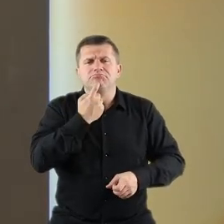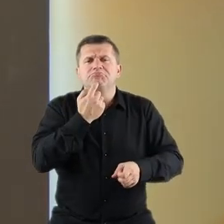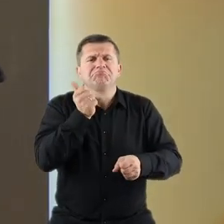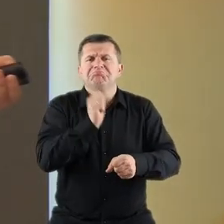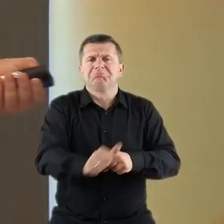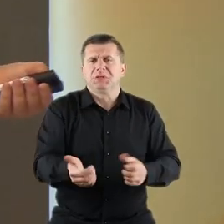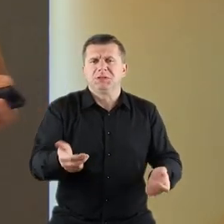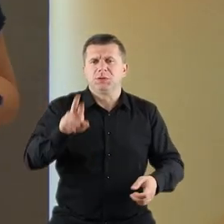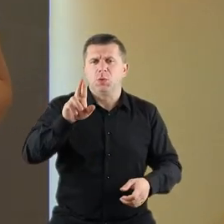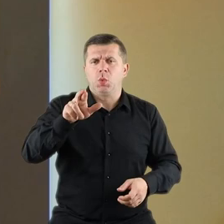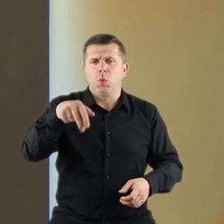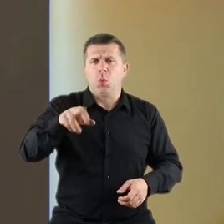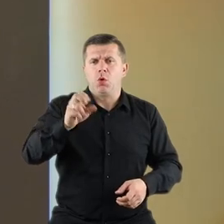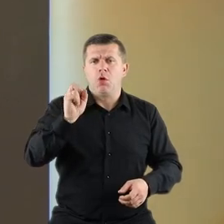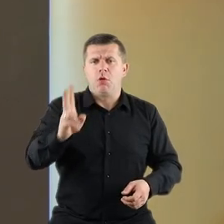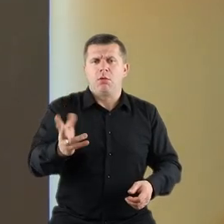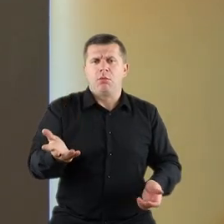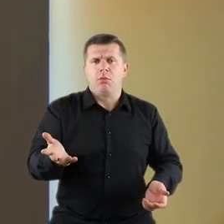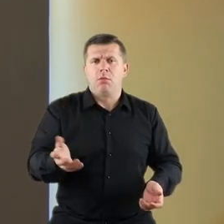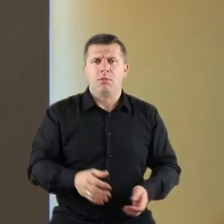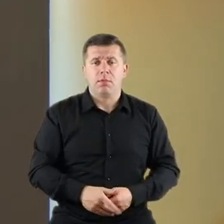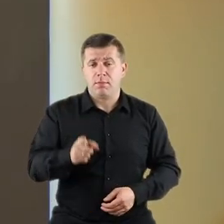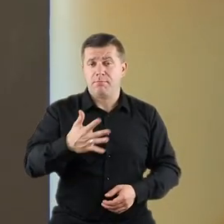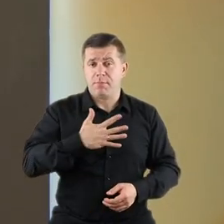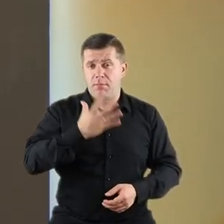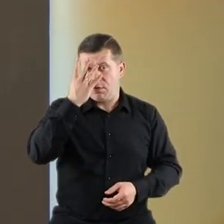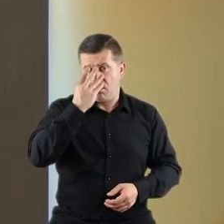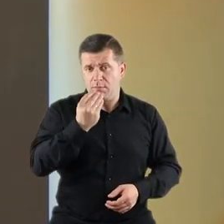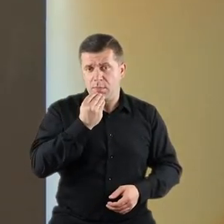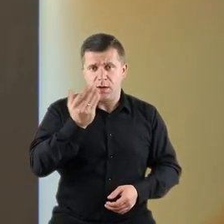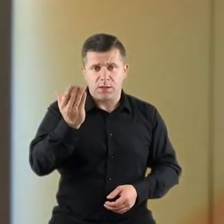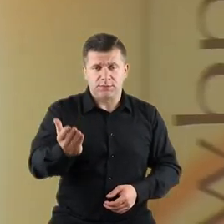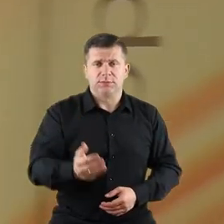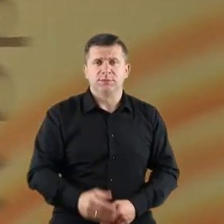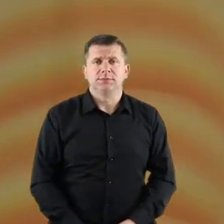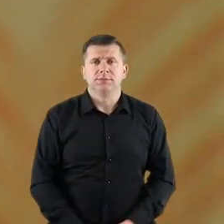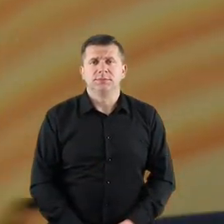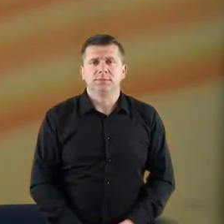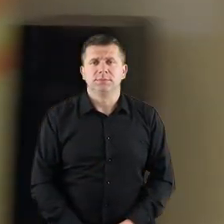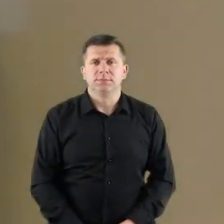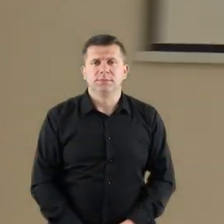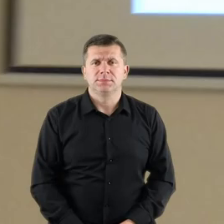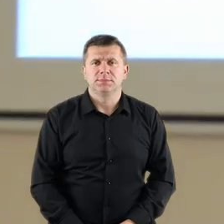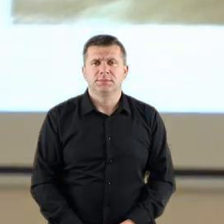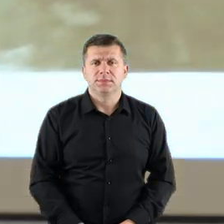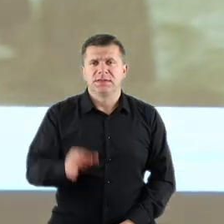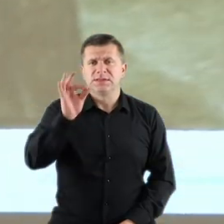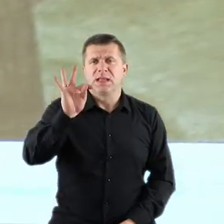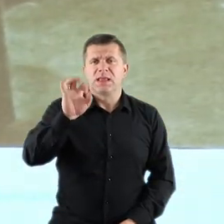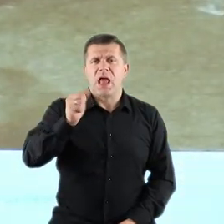jest tutaj mamy taki obrazek obraz Stanisława Grochowskiego